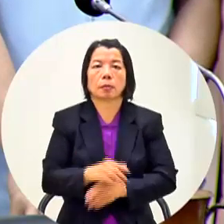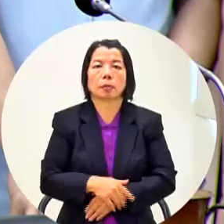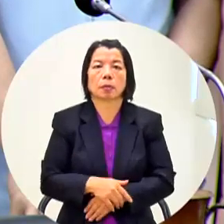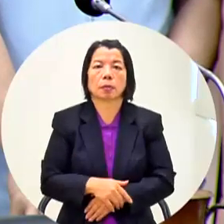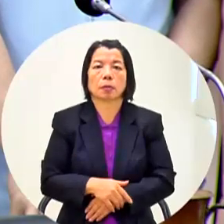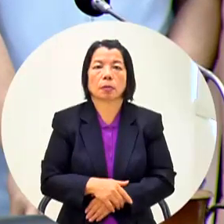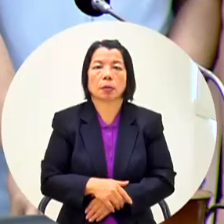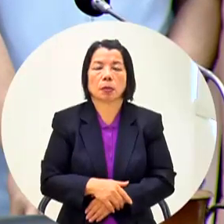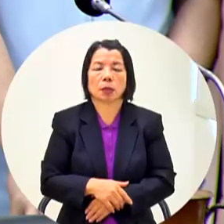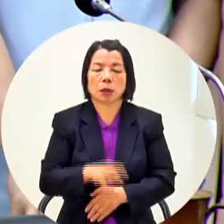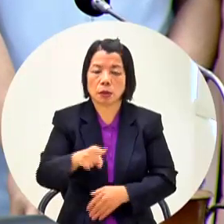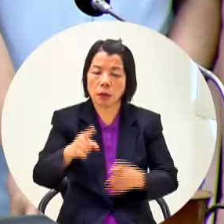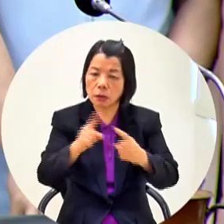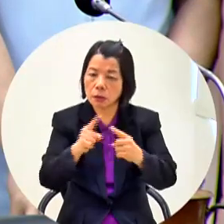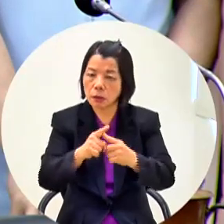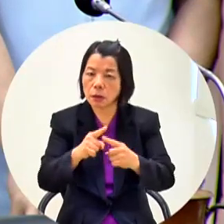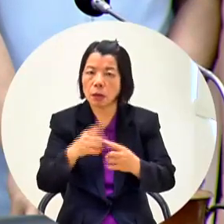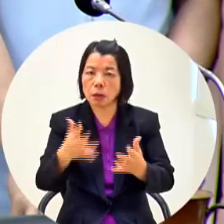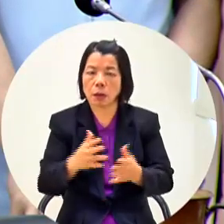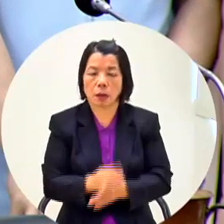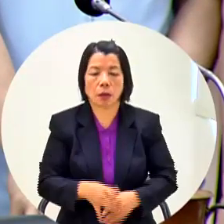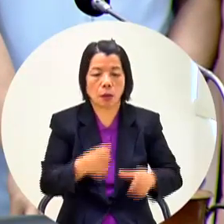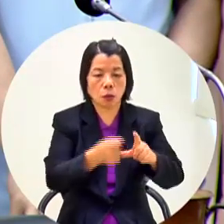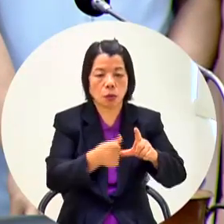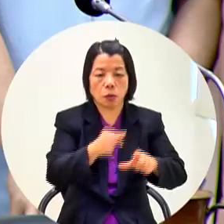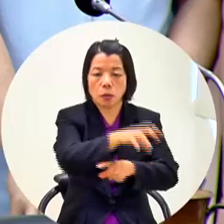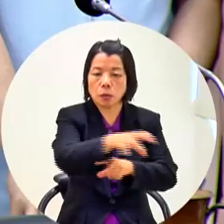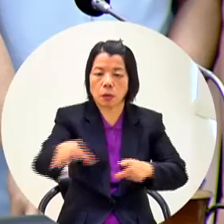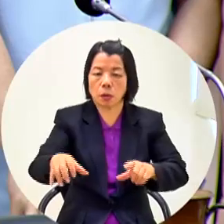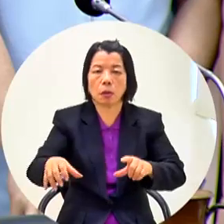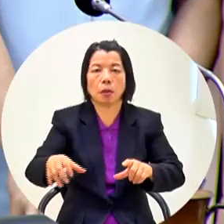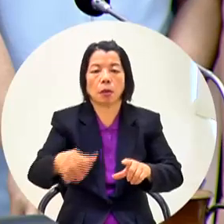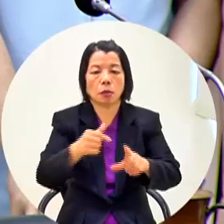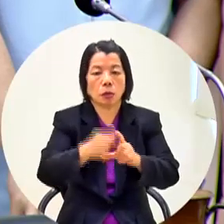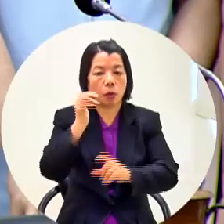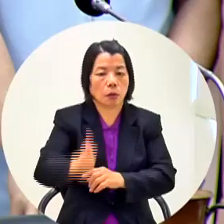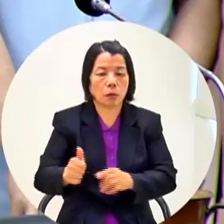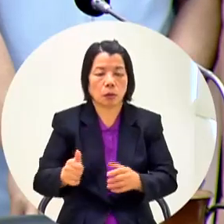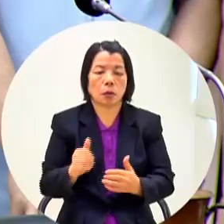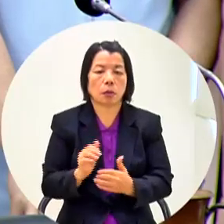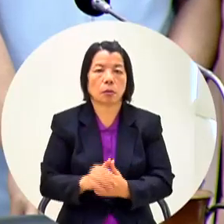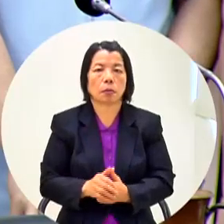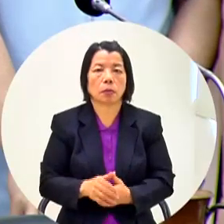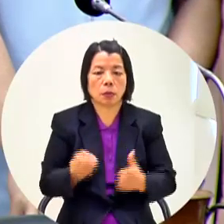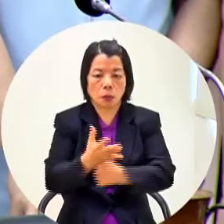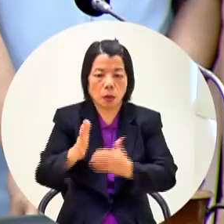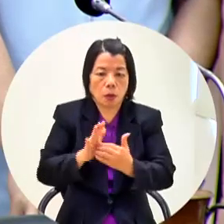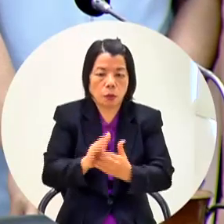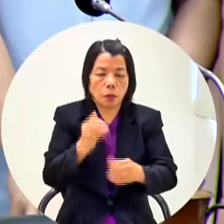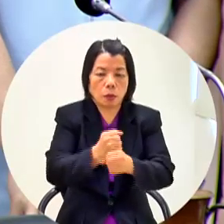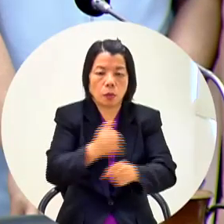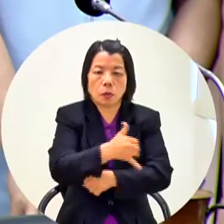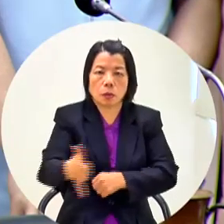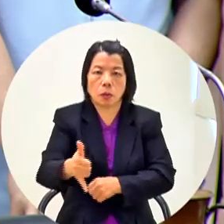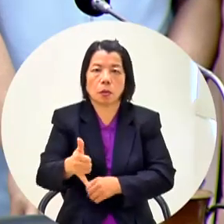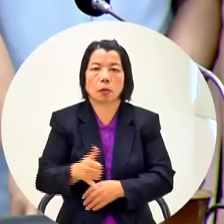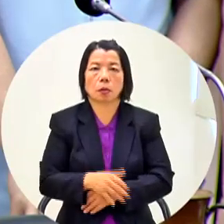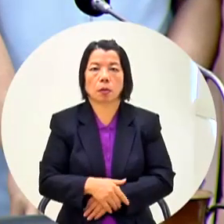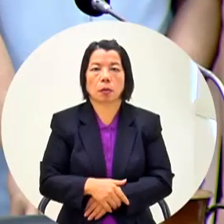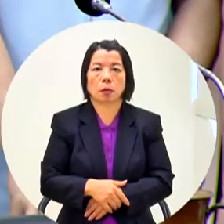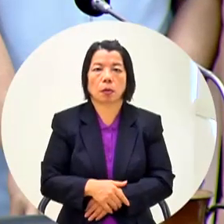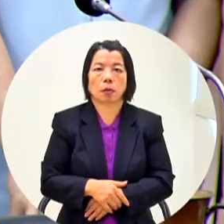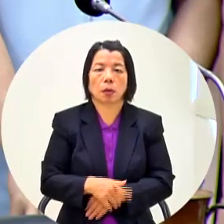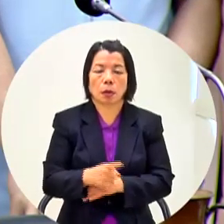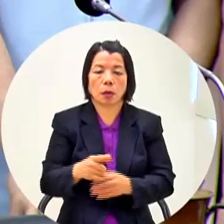动用的人事上是各区的区长以及防疫的人员所进行的一个